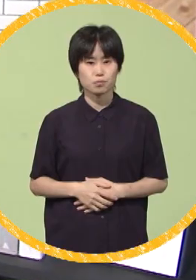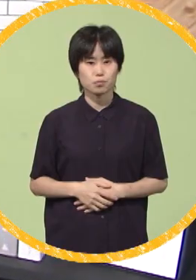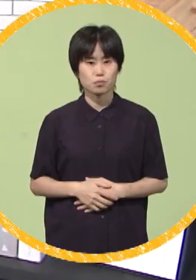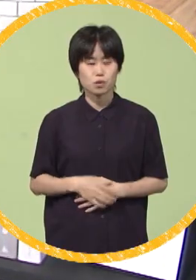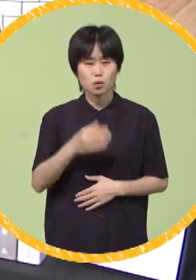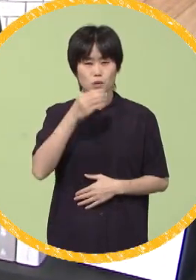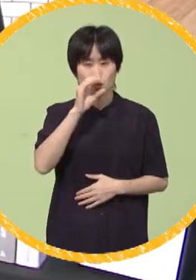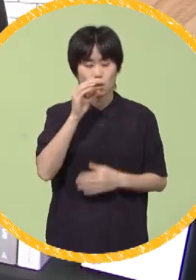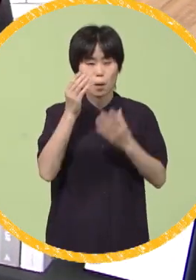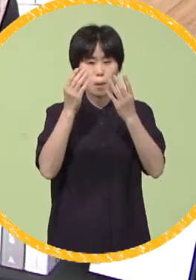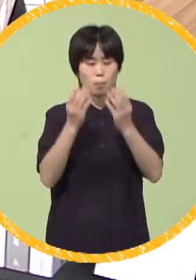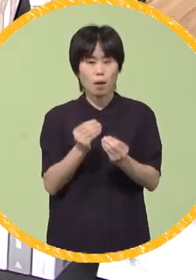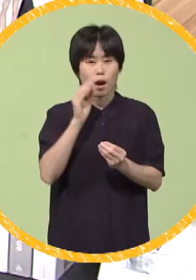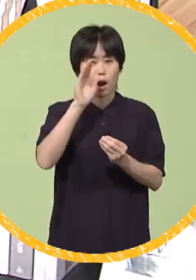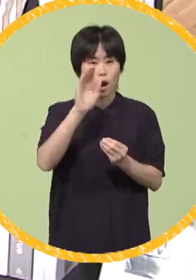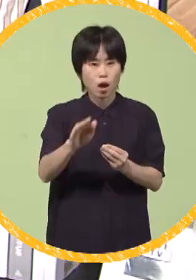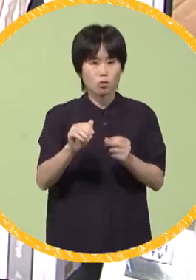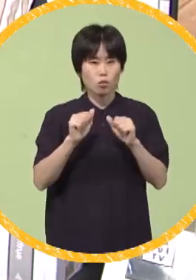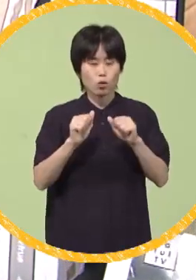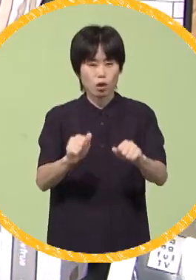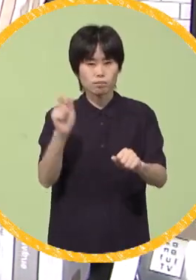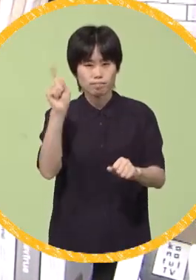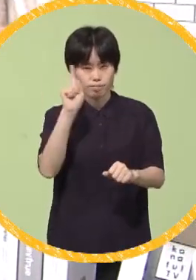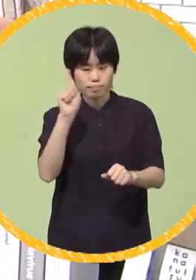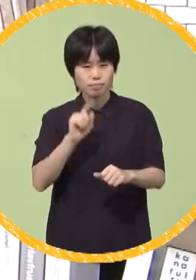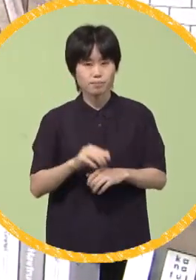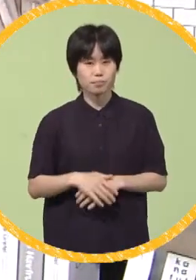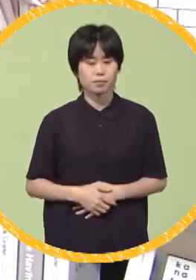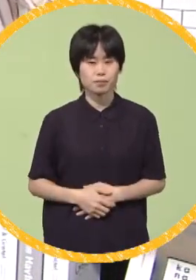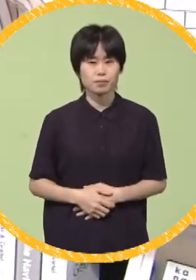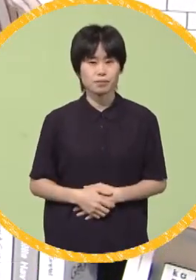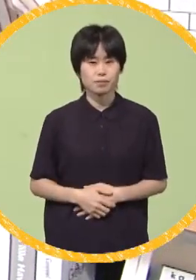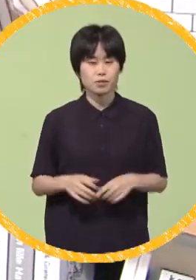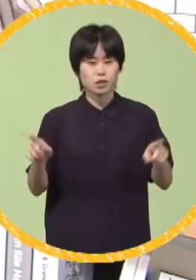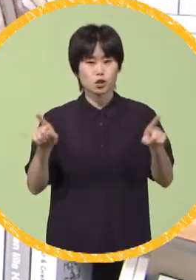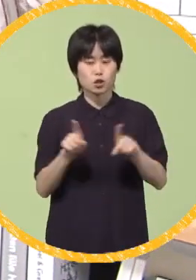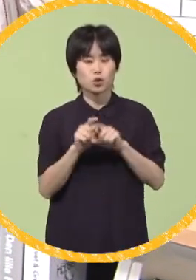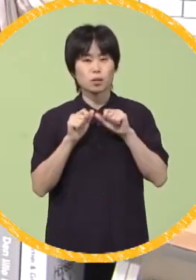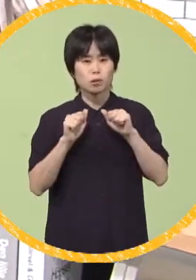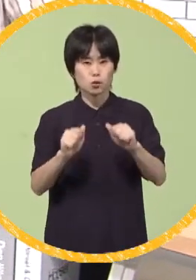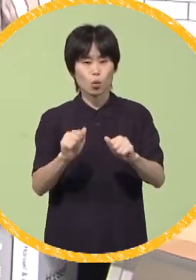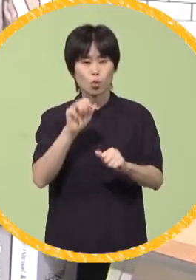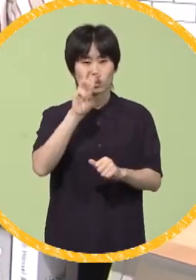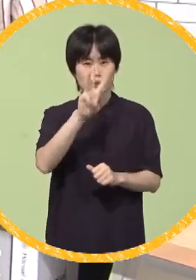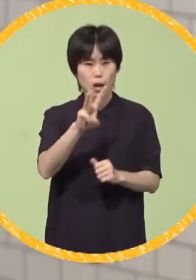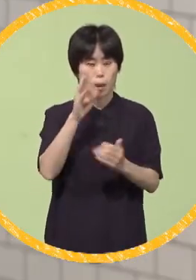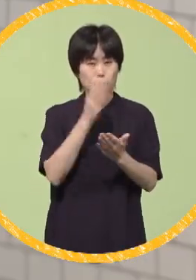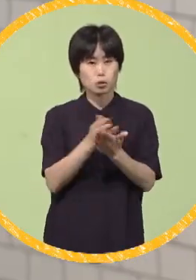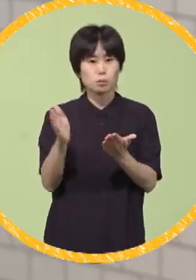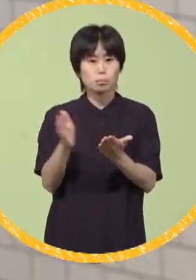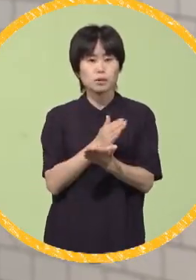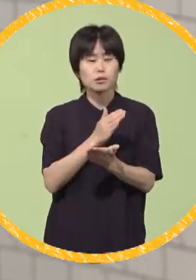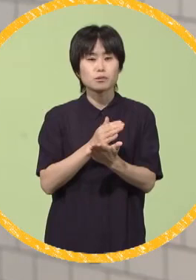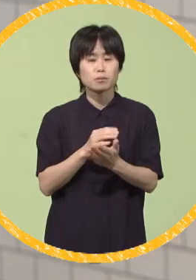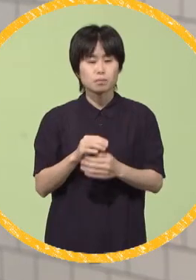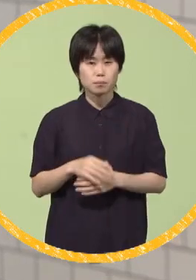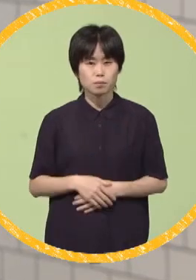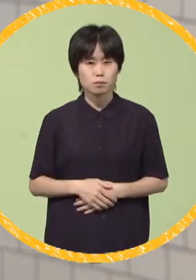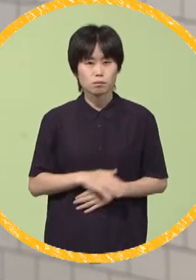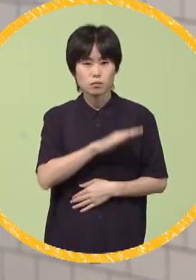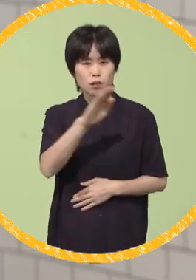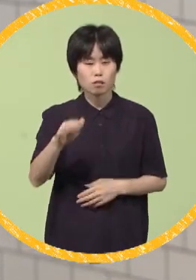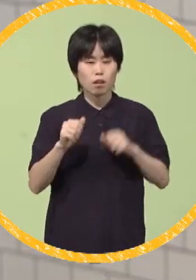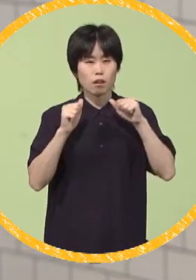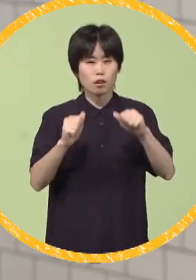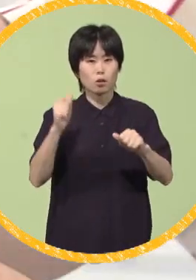飲み終わった後にねやらなきゃいけないこと、 はい、 はい、そちらをねちょっと今からやりたいと思いますね。 3分別ですね。 3分別です皆さんね、まあやってるとは思うん